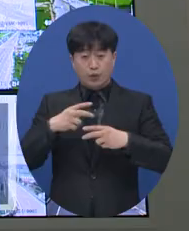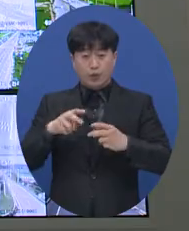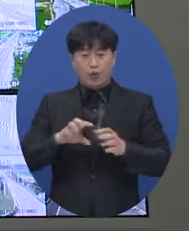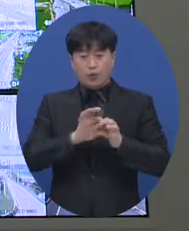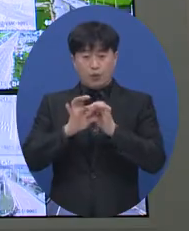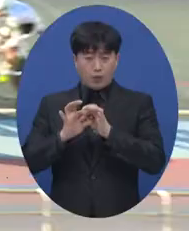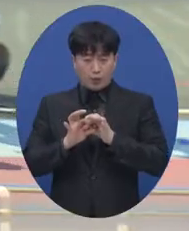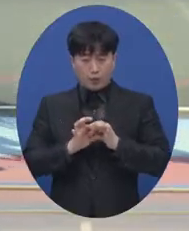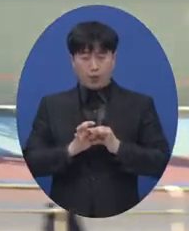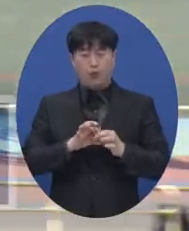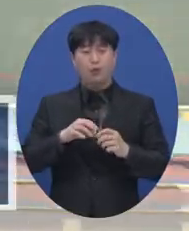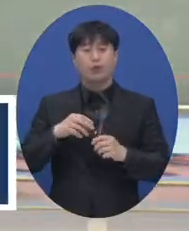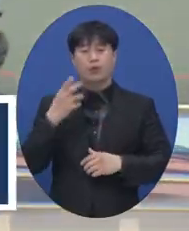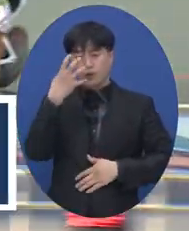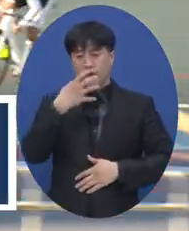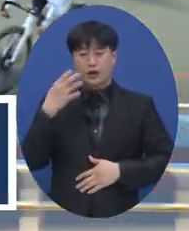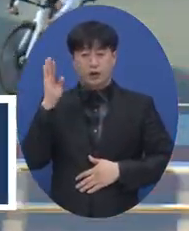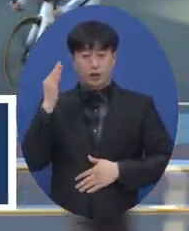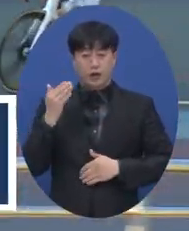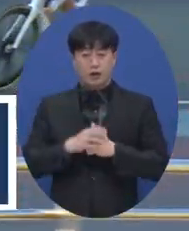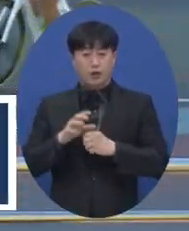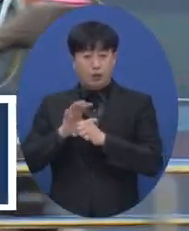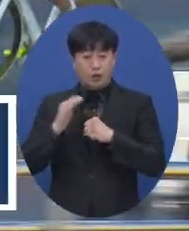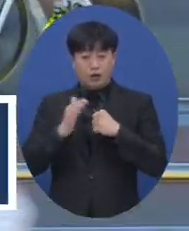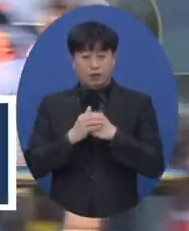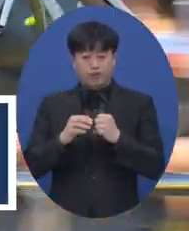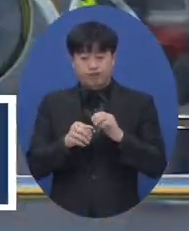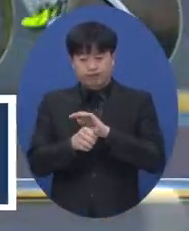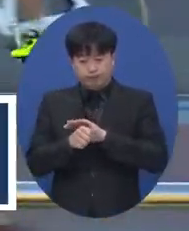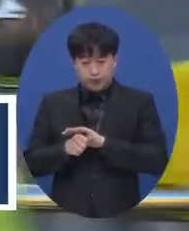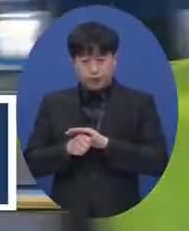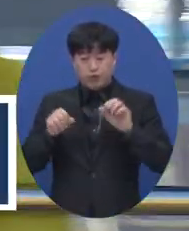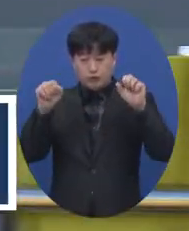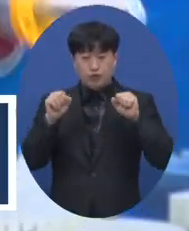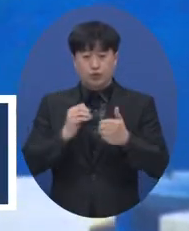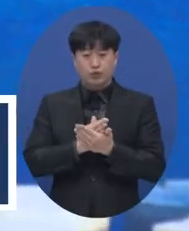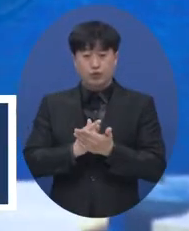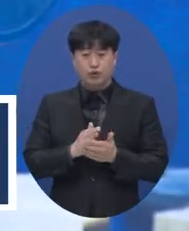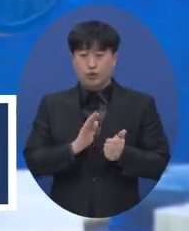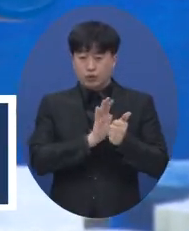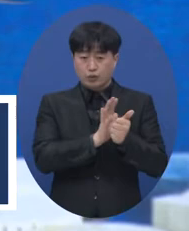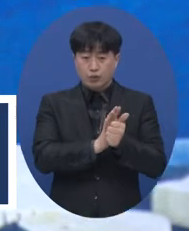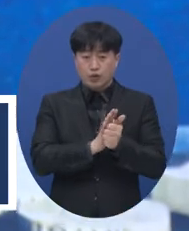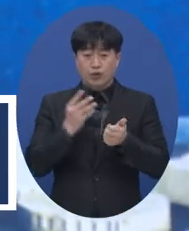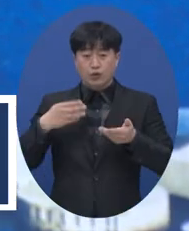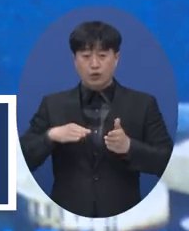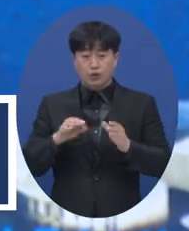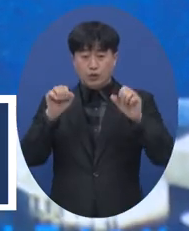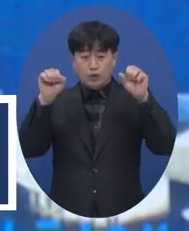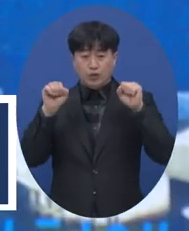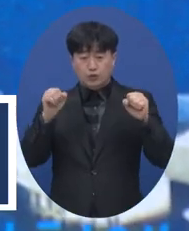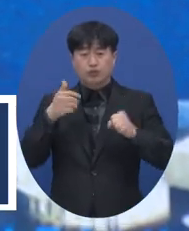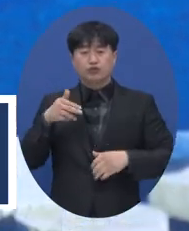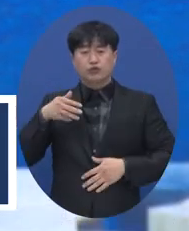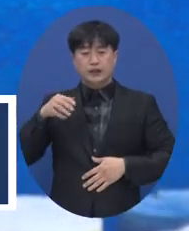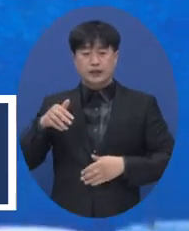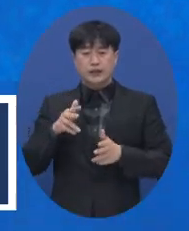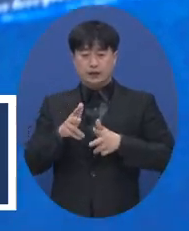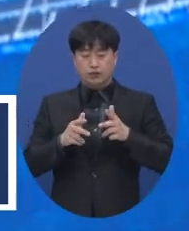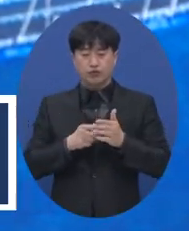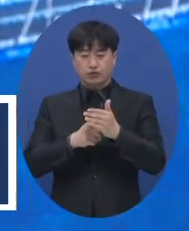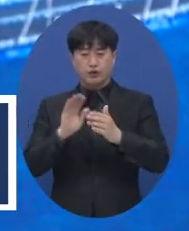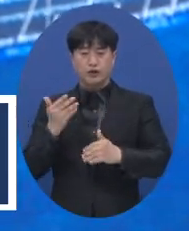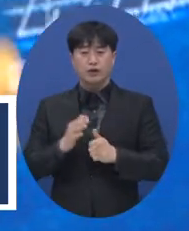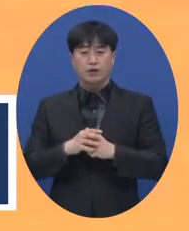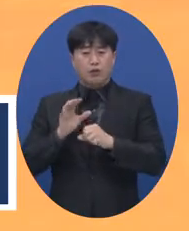들어갑니다 코로 달 그로 인해 위축된 스포츠 분야를 지원하는 경기도 양 스포츠 뉴딜 사업도 추진 합니다 코로